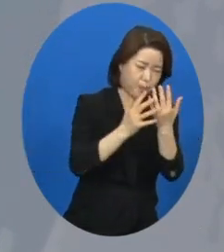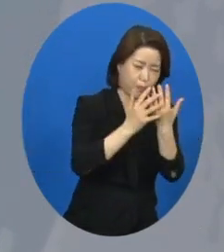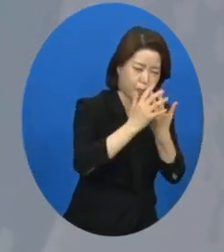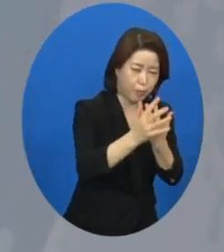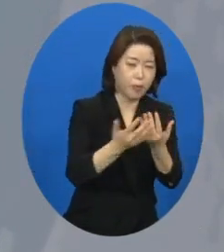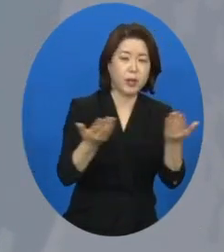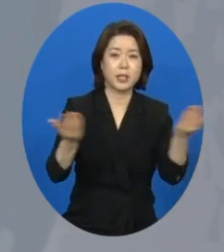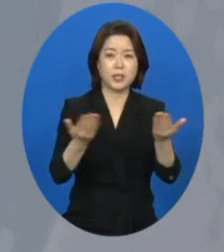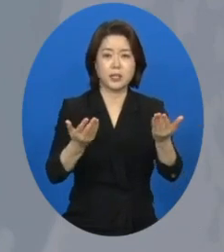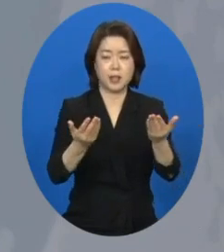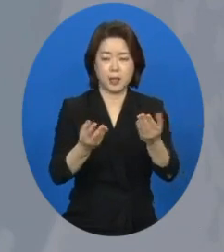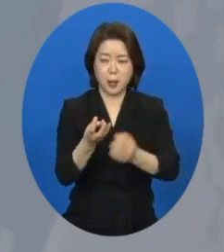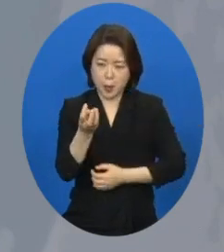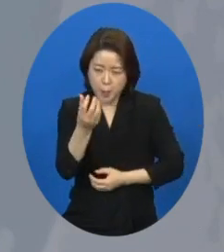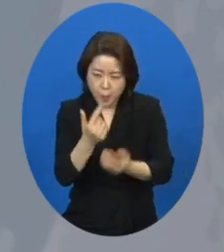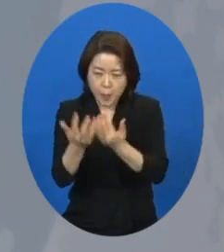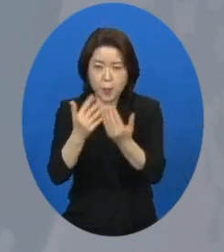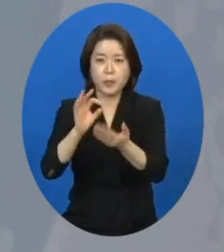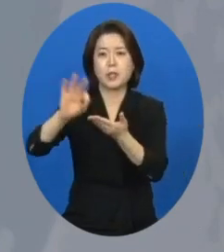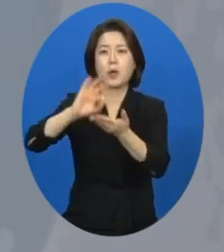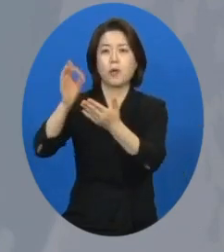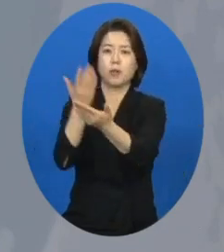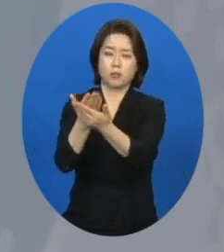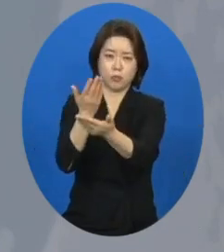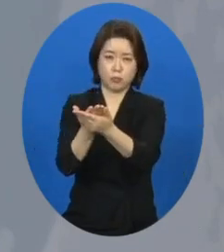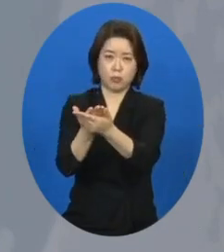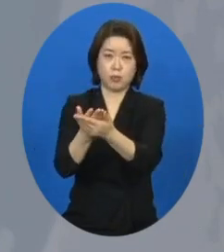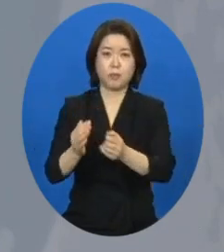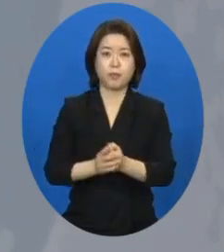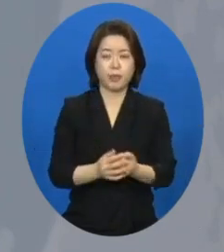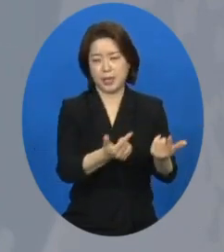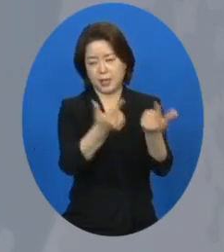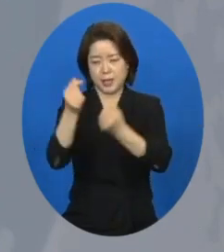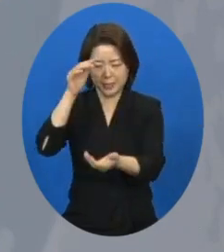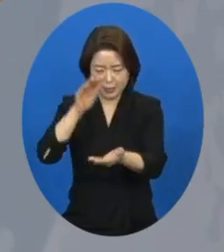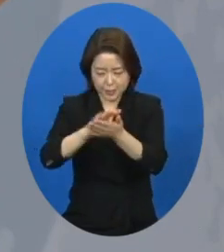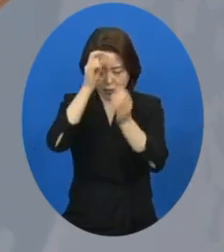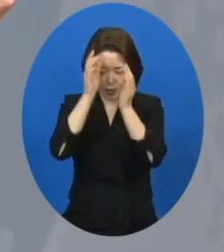불씨로 쓰소서. 같이 뜨겁게 기도해 주시기 바랍니다.